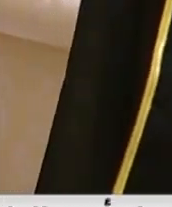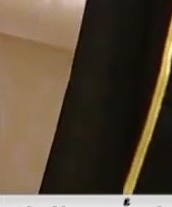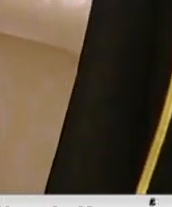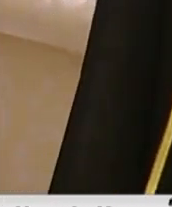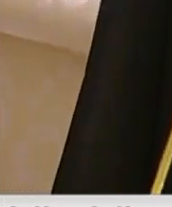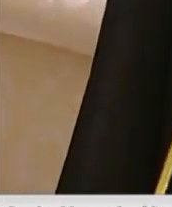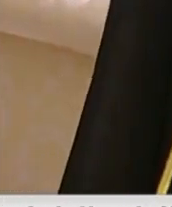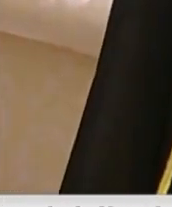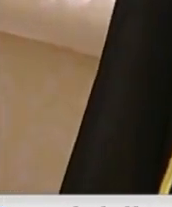الصباح